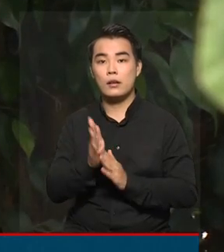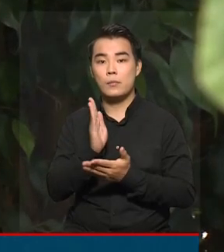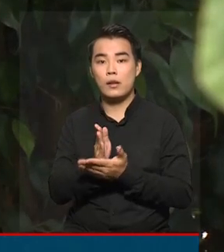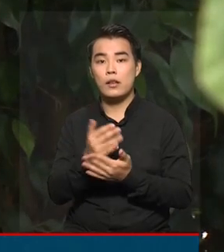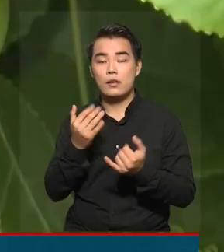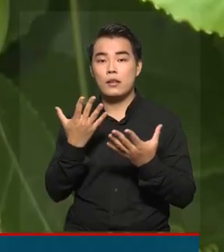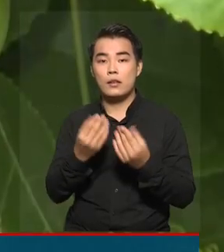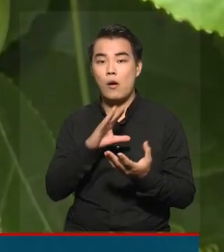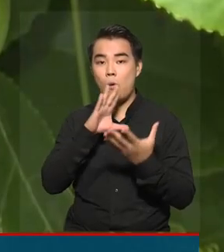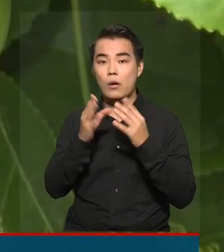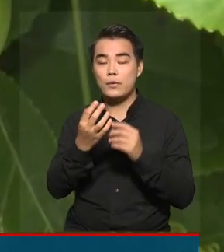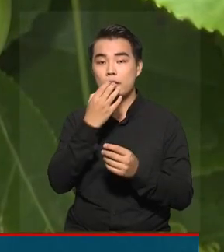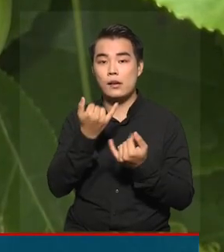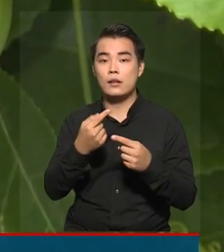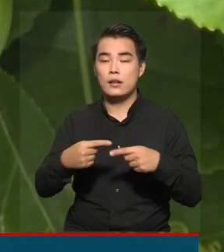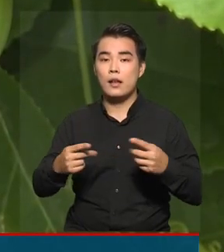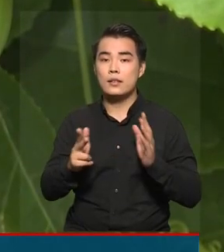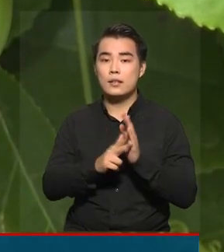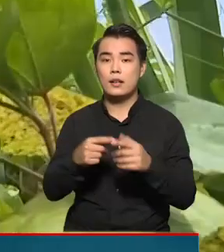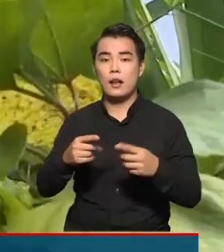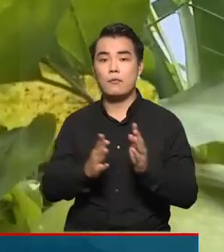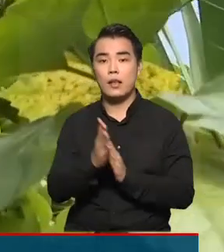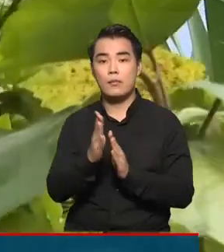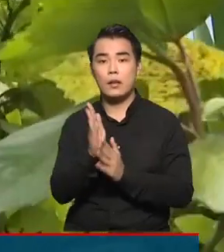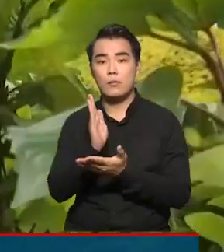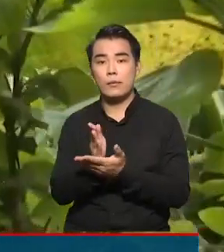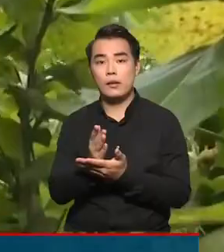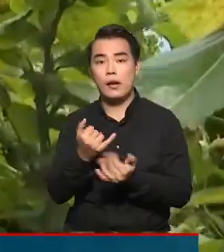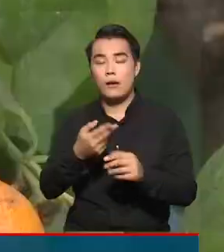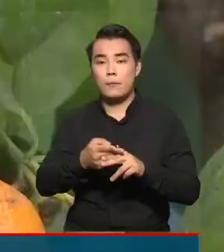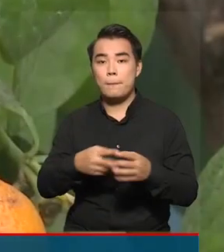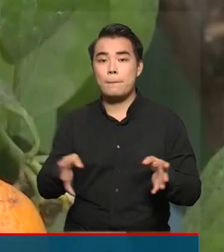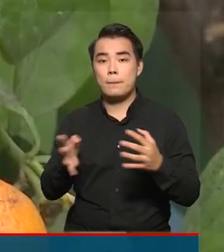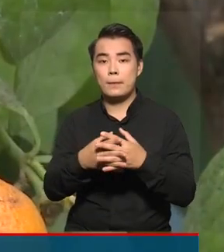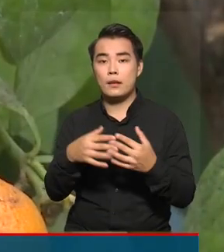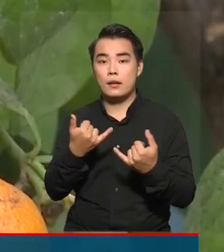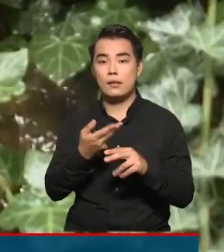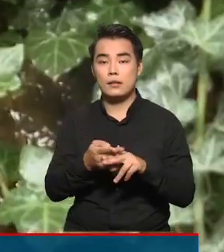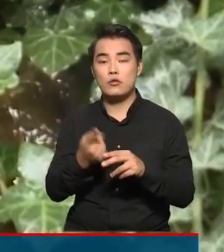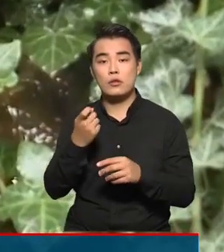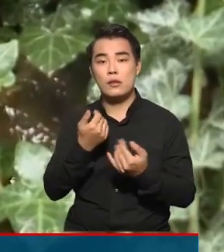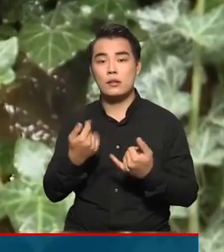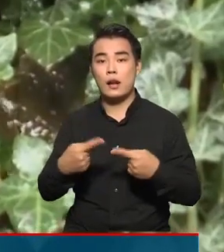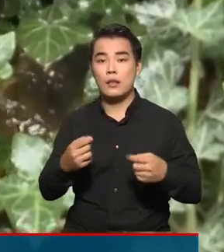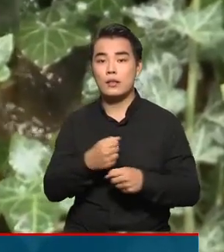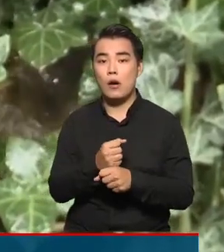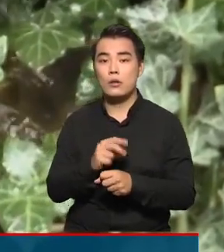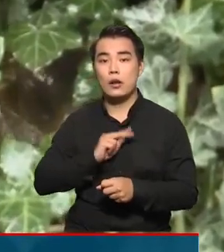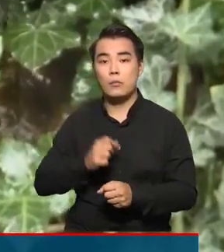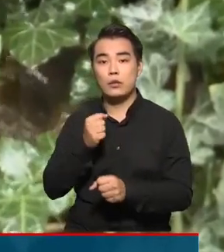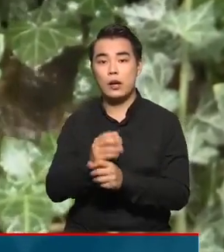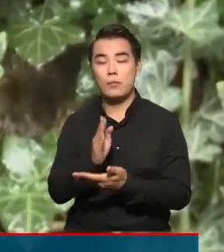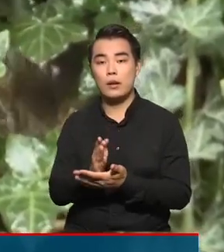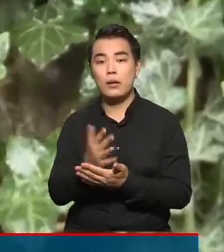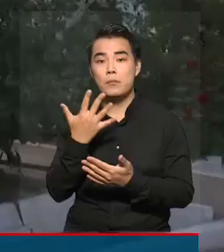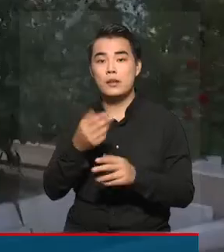Қазір жылыжайда 800 түрлі өскін жайқалып тұр. Шәкірттер мен ұстаздар бірлесіп, 100-ге жуық ғылыми зерттеу жұмысын жүргізіпті. Үздік 5